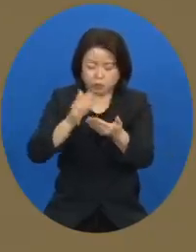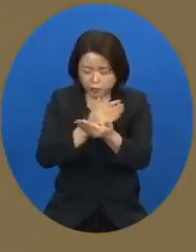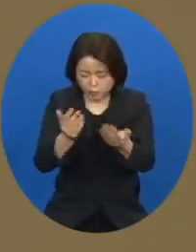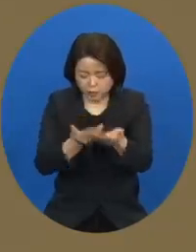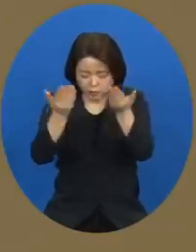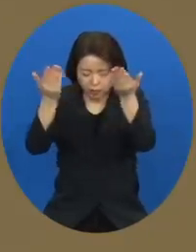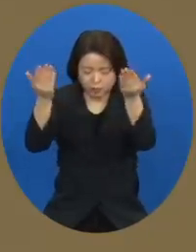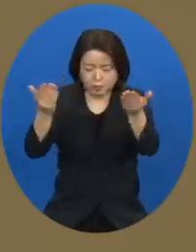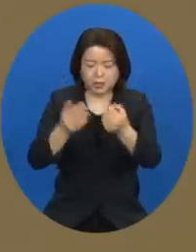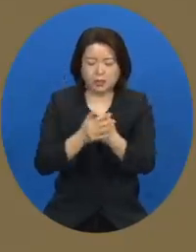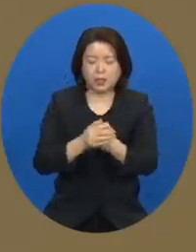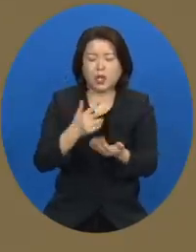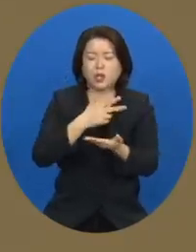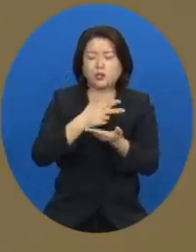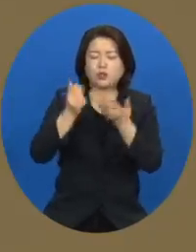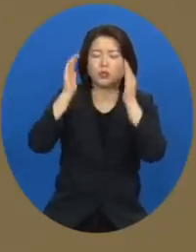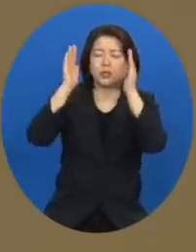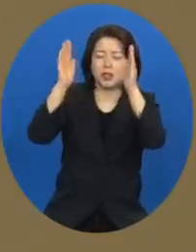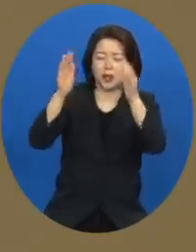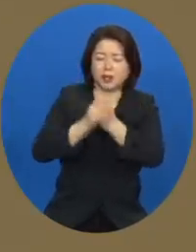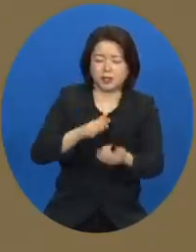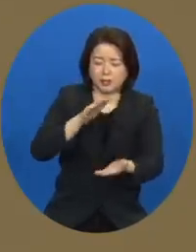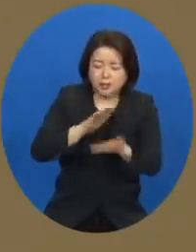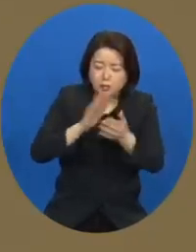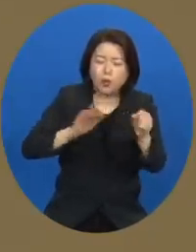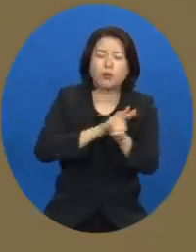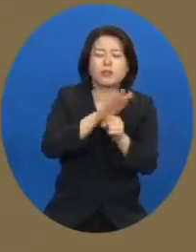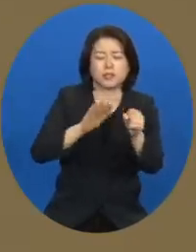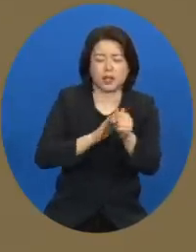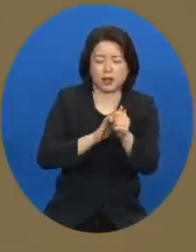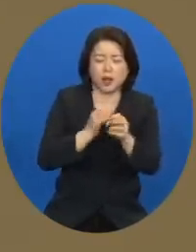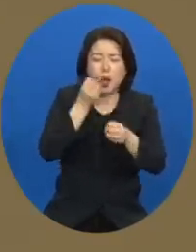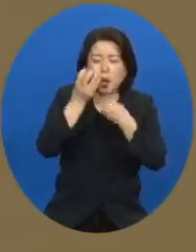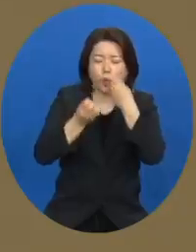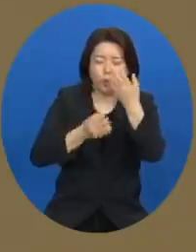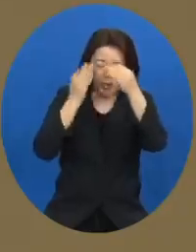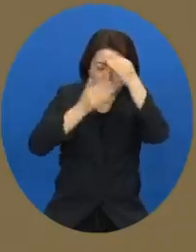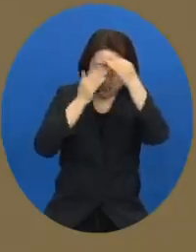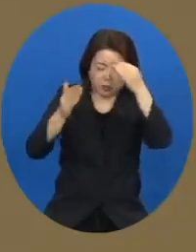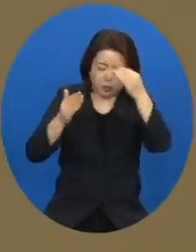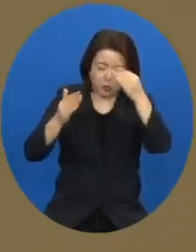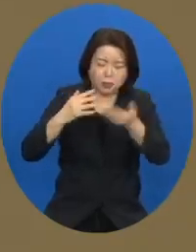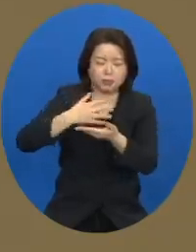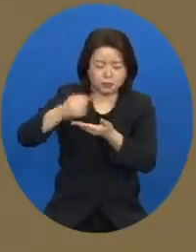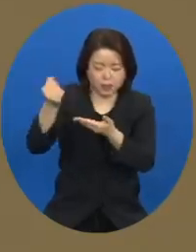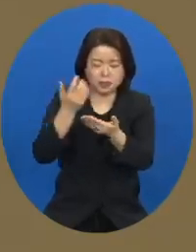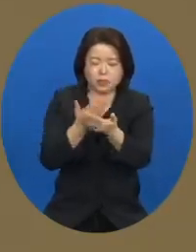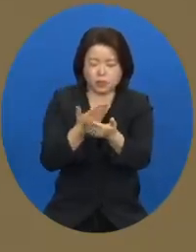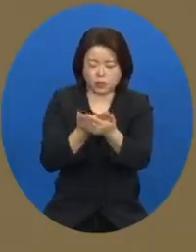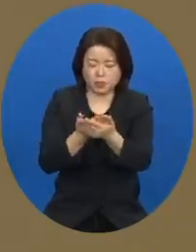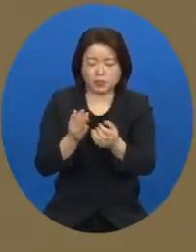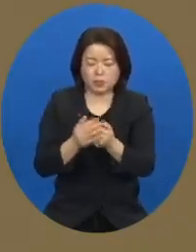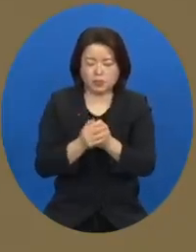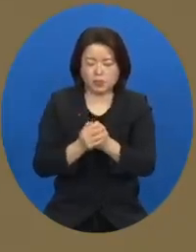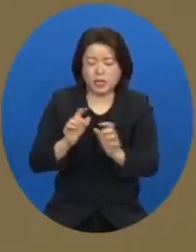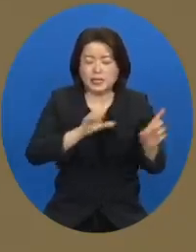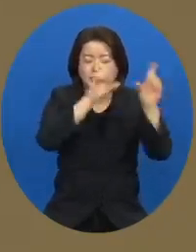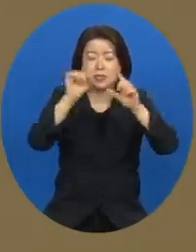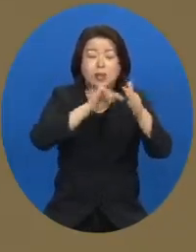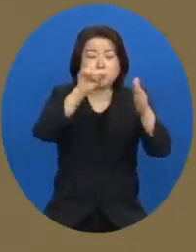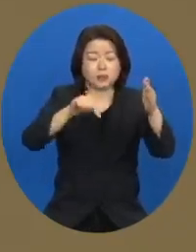드립니다. 주님을 향한 뜨거운 사랑을 고백하는 성도들을 받아주소서. 삶